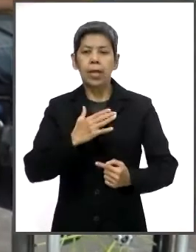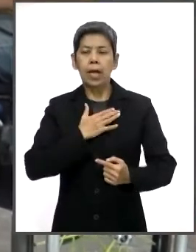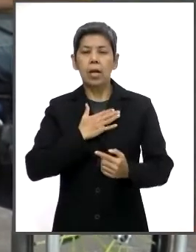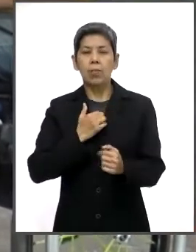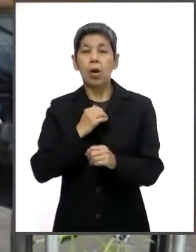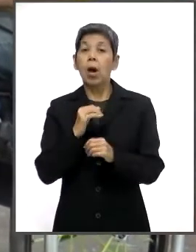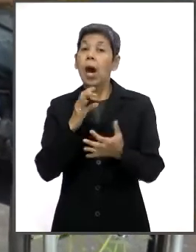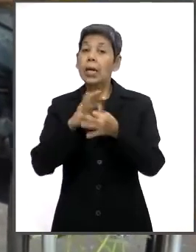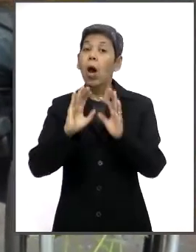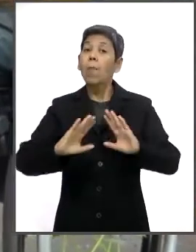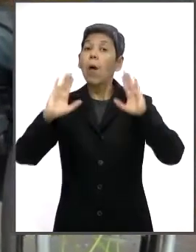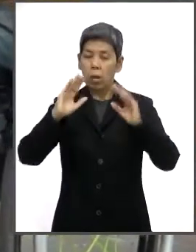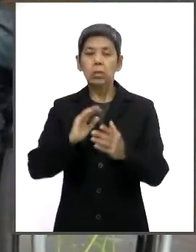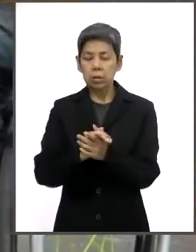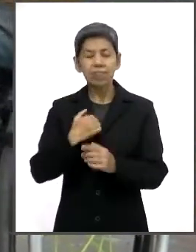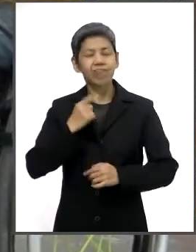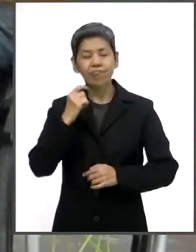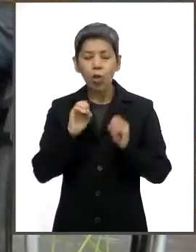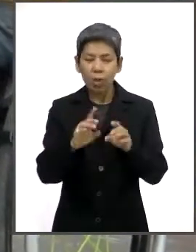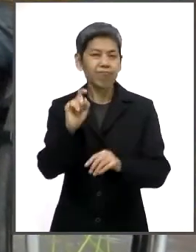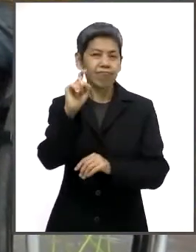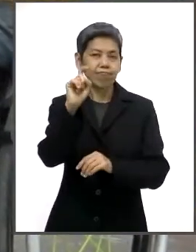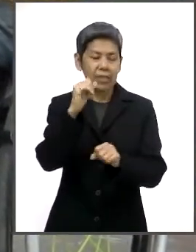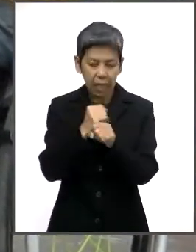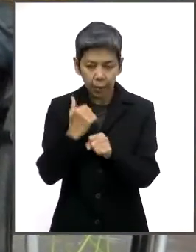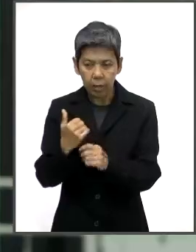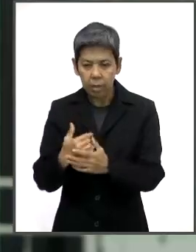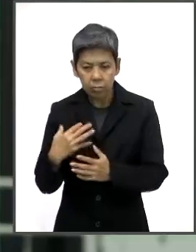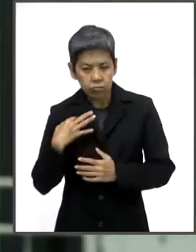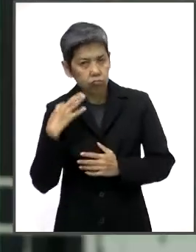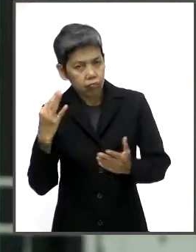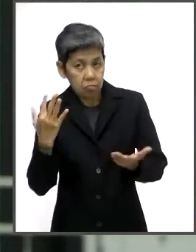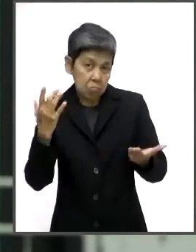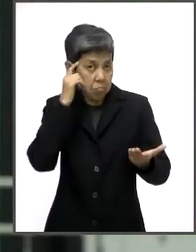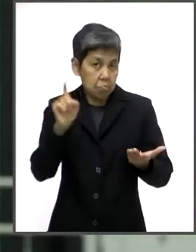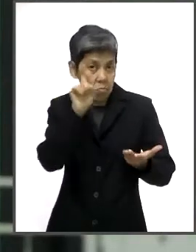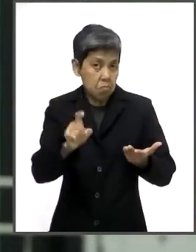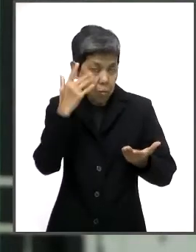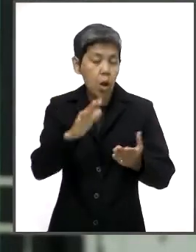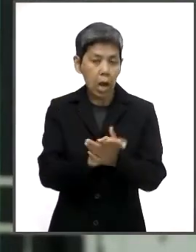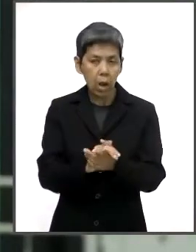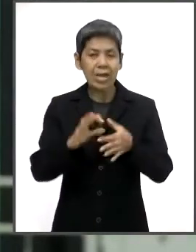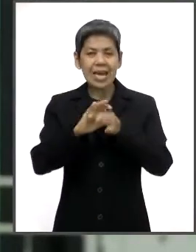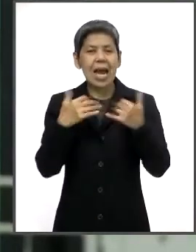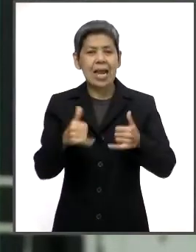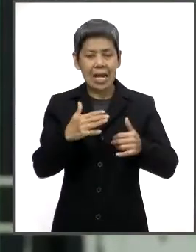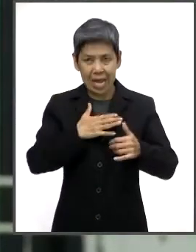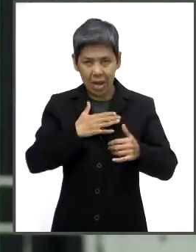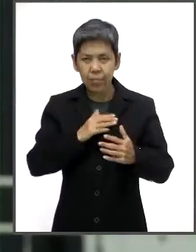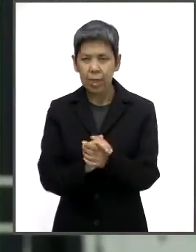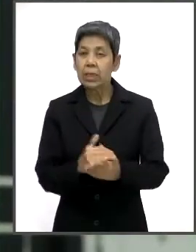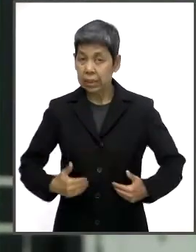ว่าพอเลิกเล่นแล้วเรื่องโค้ชน่าจะเป็นไปไม่ได้เพราะว่าพี่มองว่าพี่เล่นกีฬาม